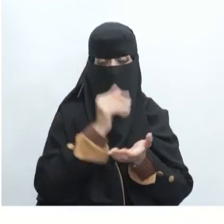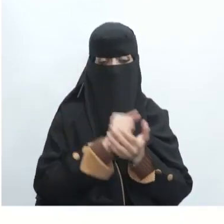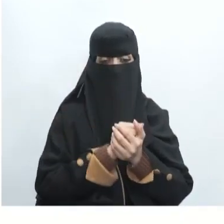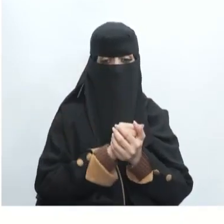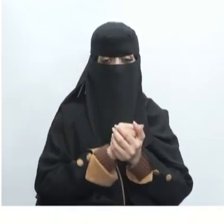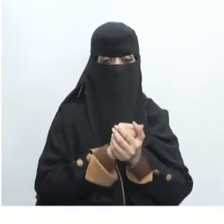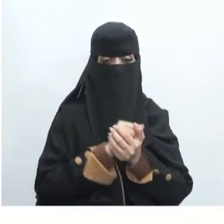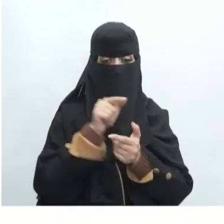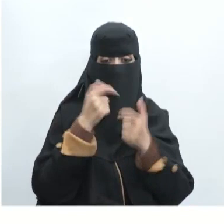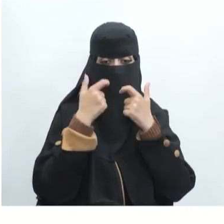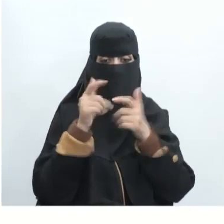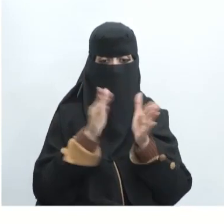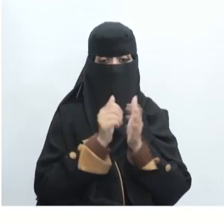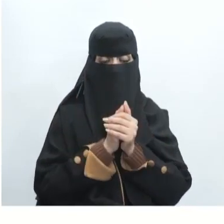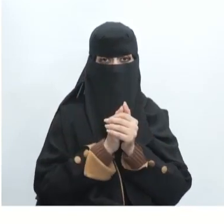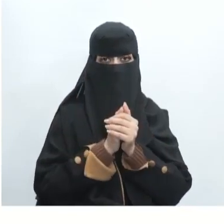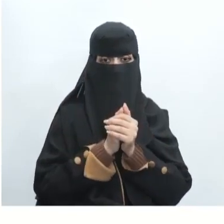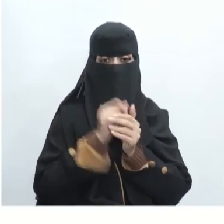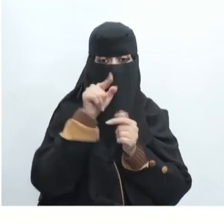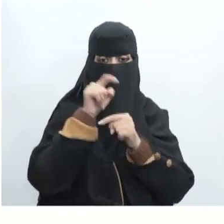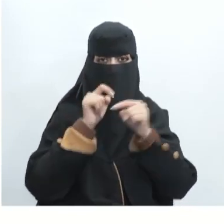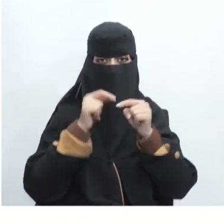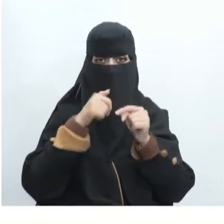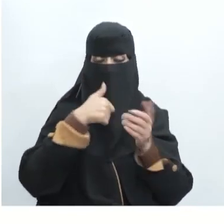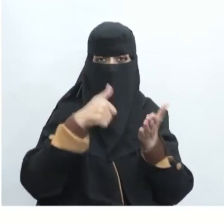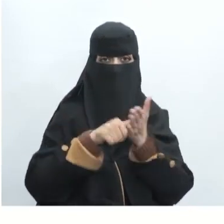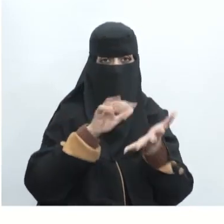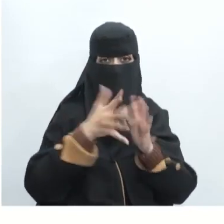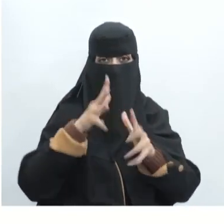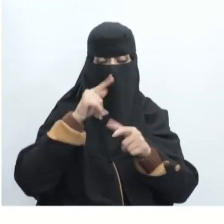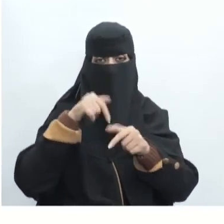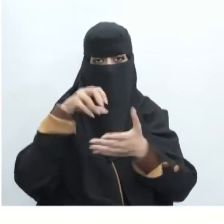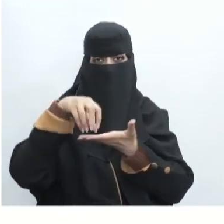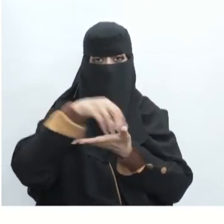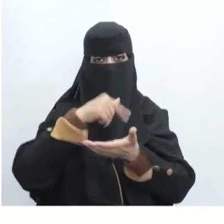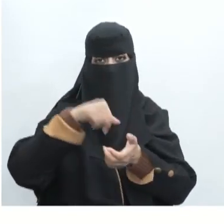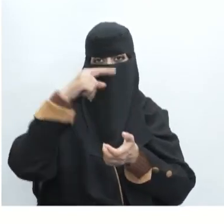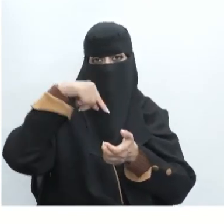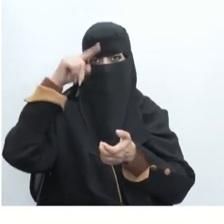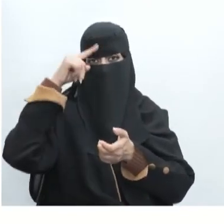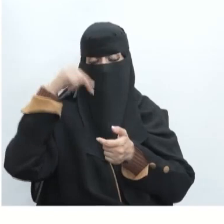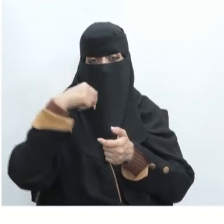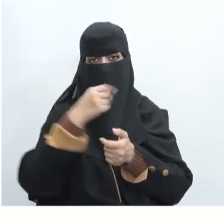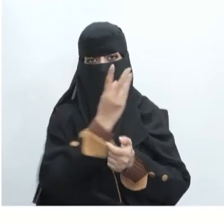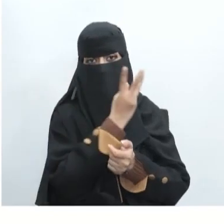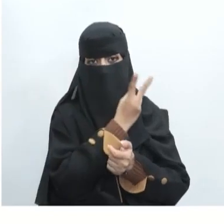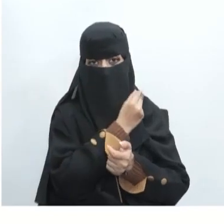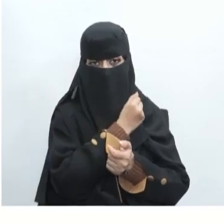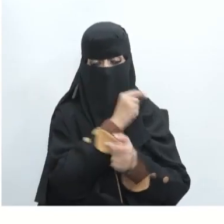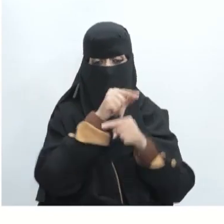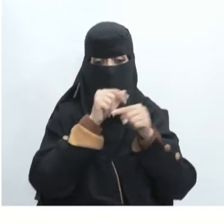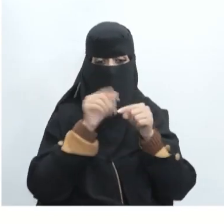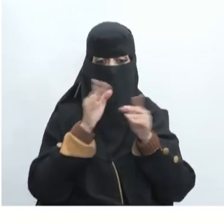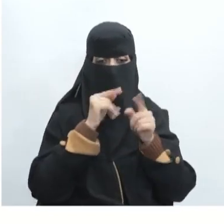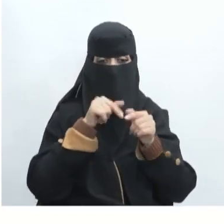الاندونيسيه نلاحظ ابناء وبنات الطلاب نسبه الاميه في بعض الدول كفلسطين ونسبتها